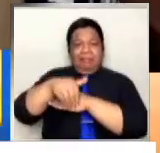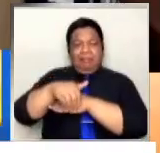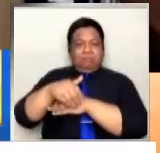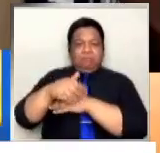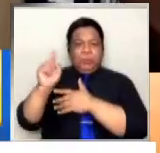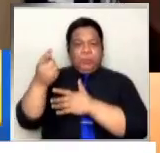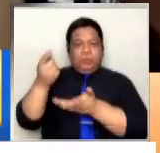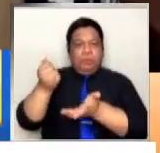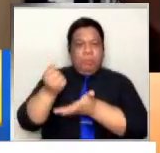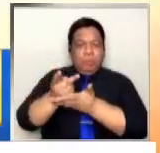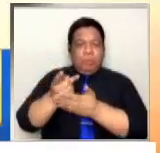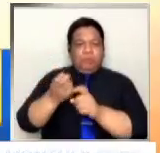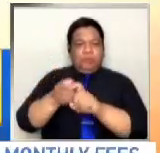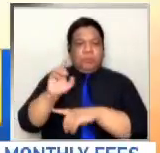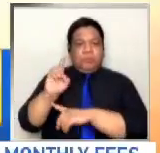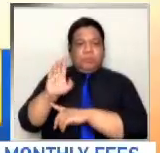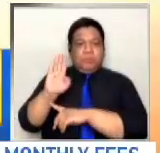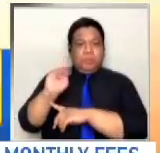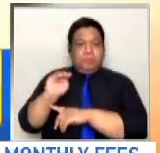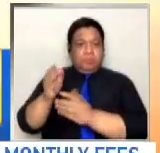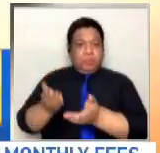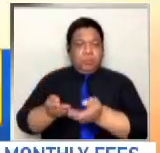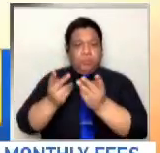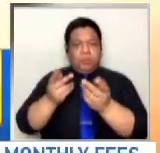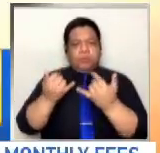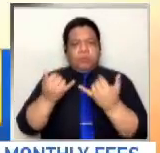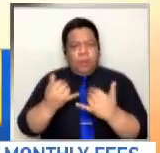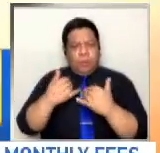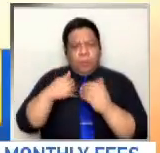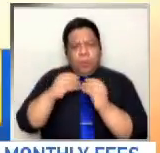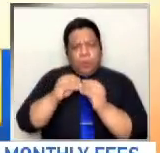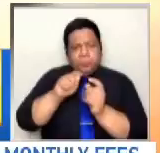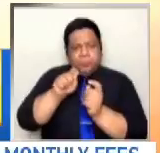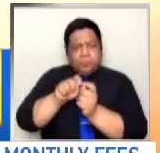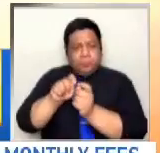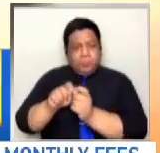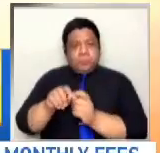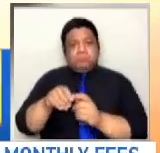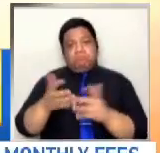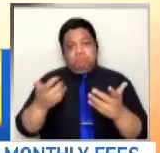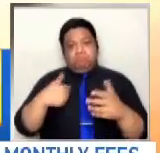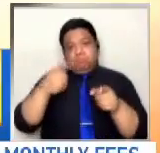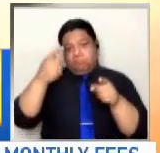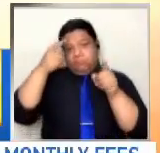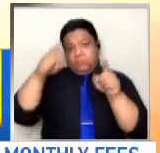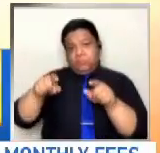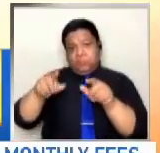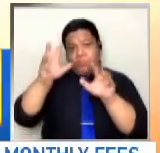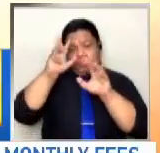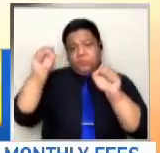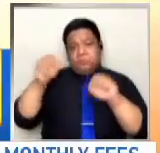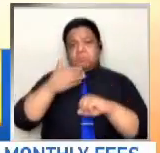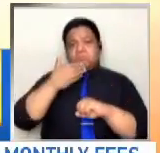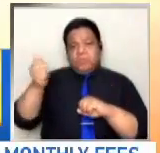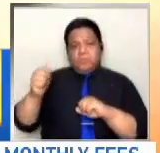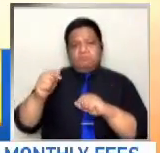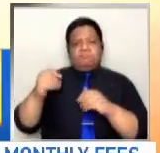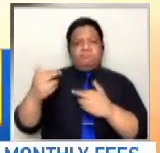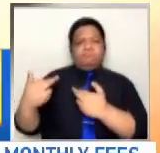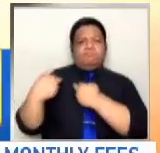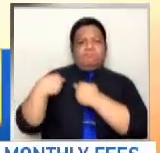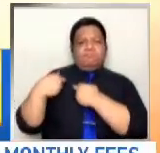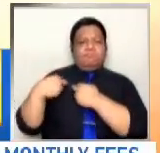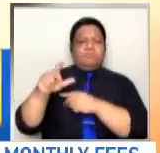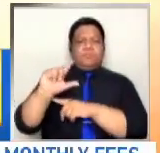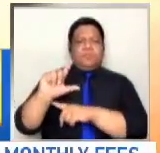the DBM. So pinaplansya pa namin yung mga detalye. But I would agree with the President na mas maganda talaga na ipadaan sa mga local government